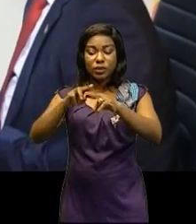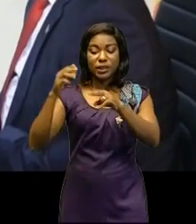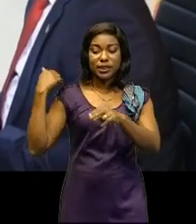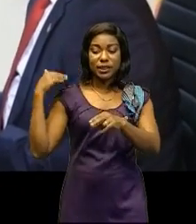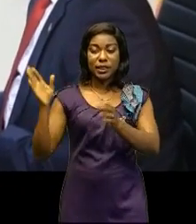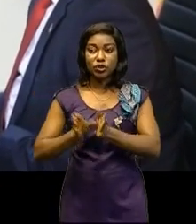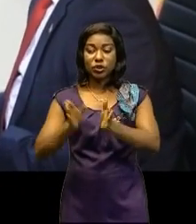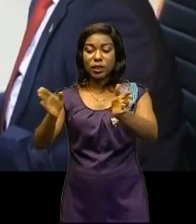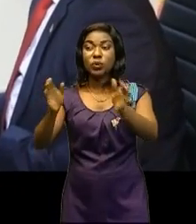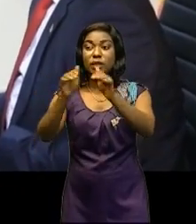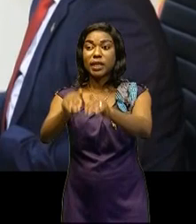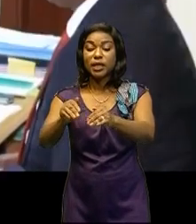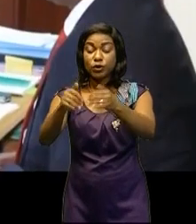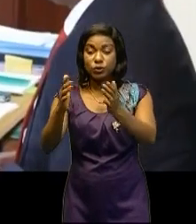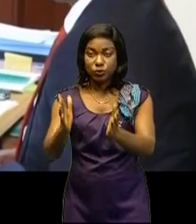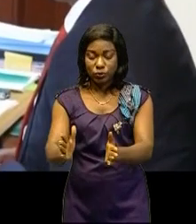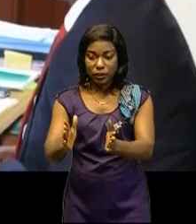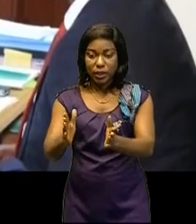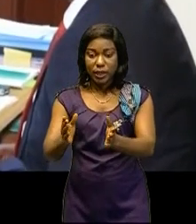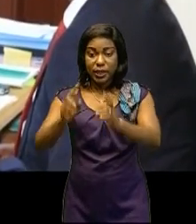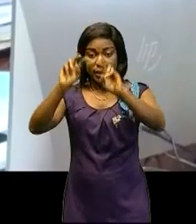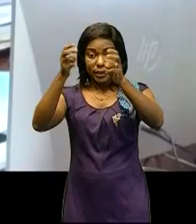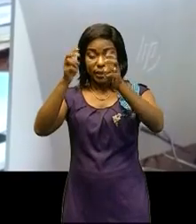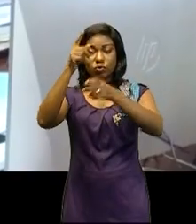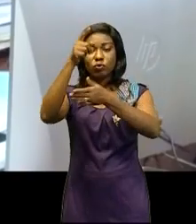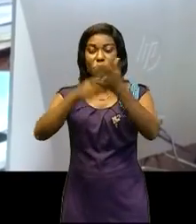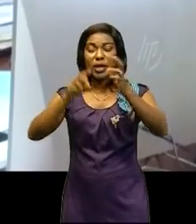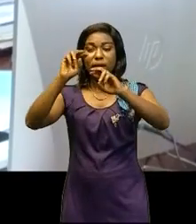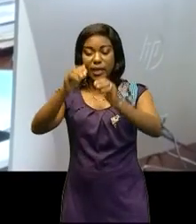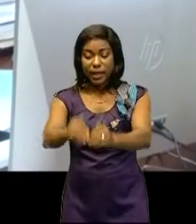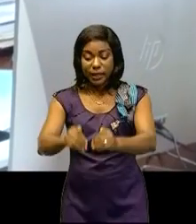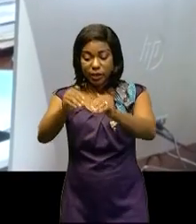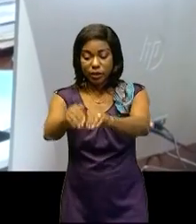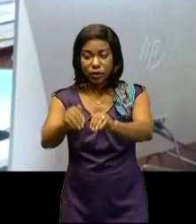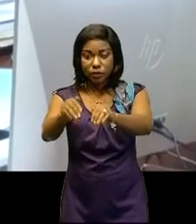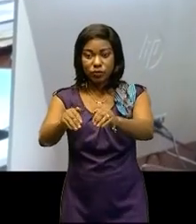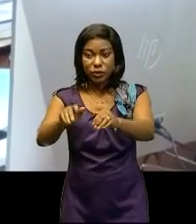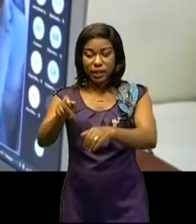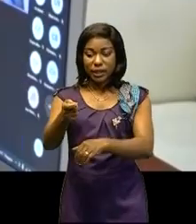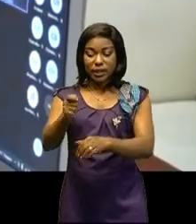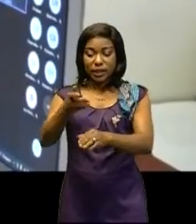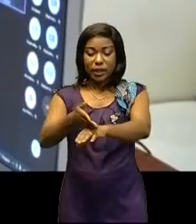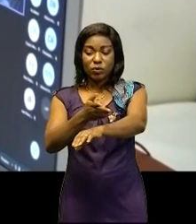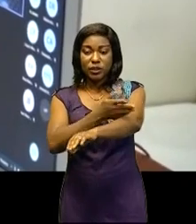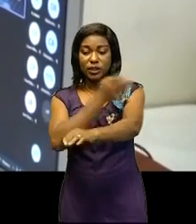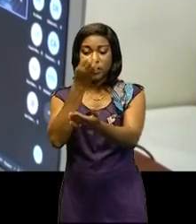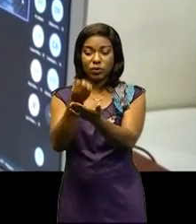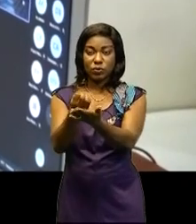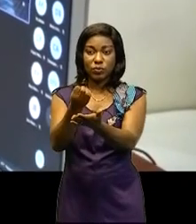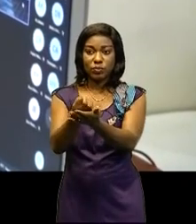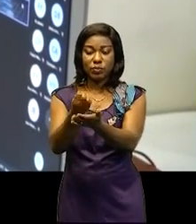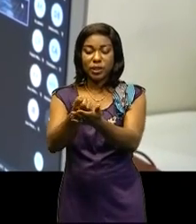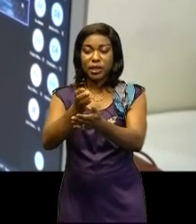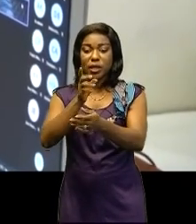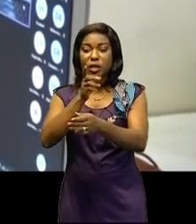de l'agriculture, placé sous le thème l'agriculture, clé de la croissance économique